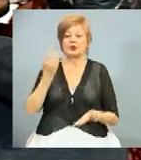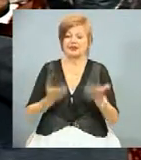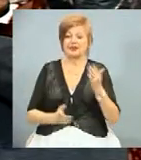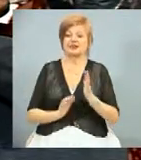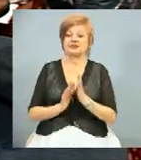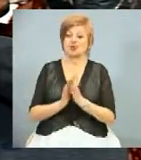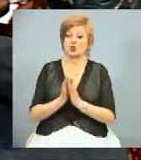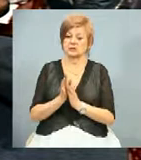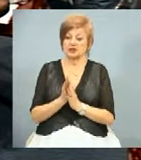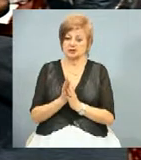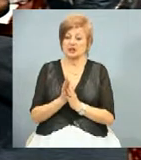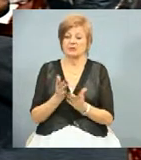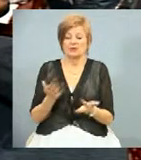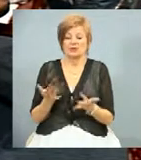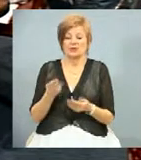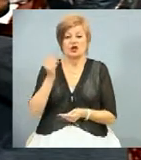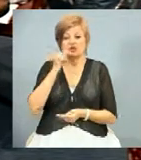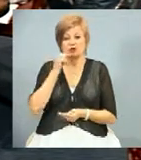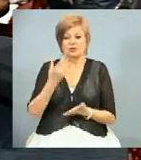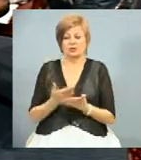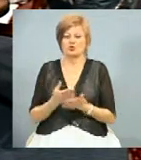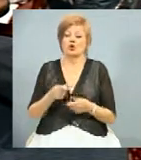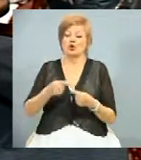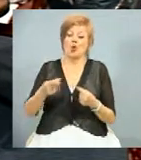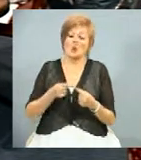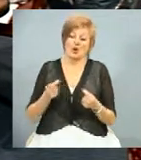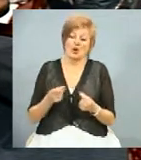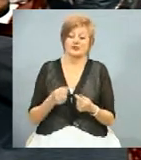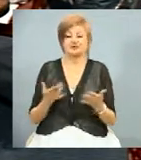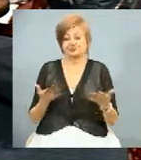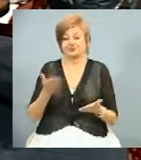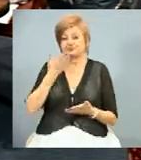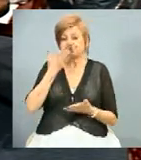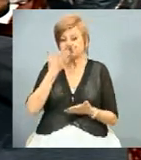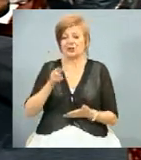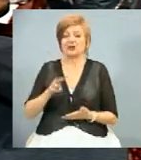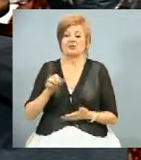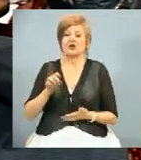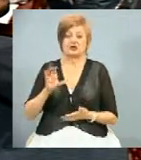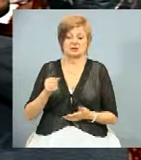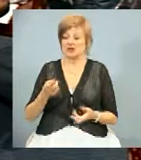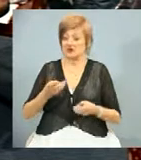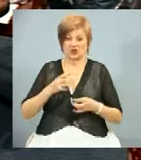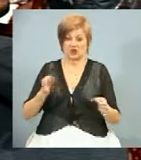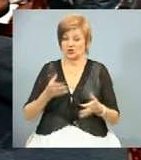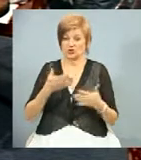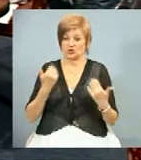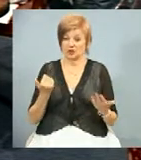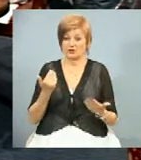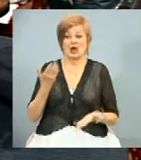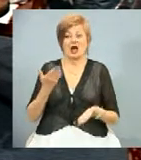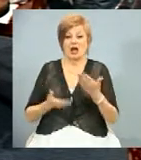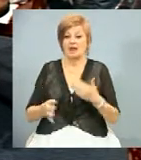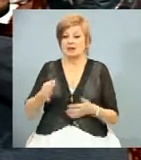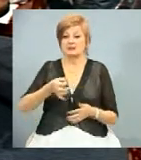рослина, якщо ти заварюєш чай, наприклад, там, з ромашки або там, з м'ятою, з мелісою, ну це ж нічого шкідливого немає, так? Так? А якщо